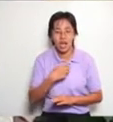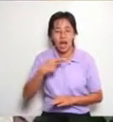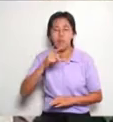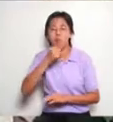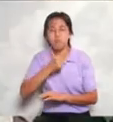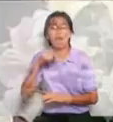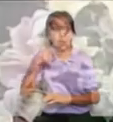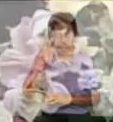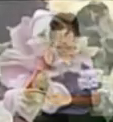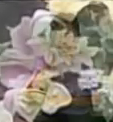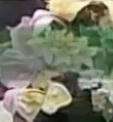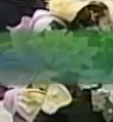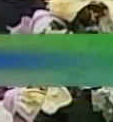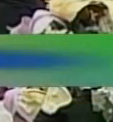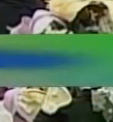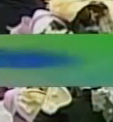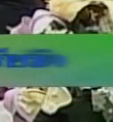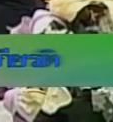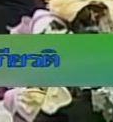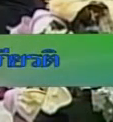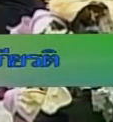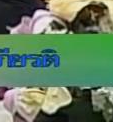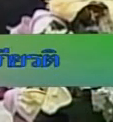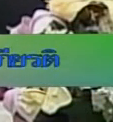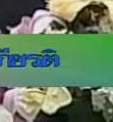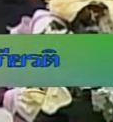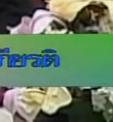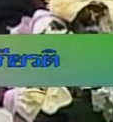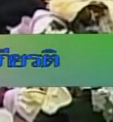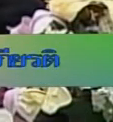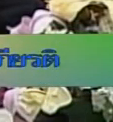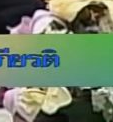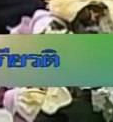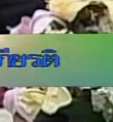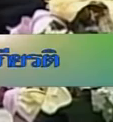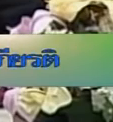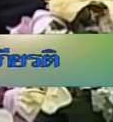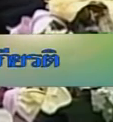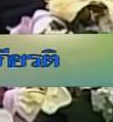ศทะท ก็อย้